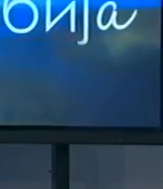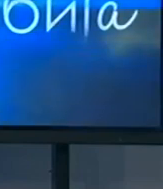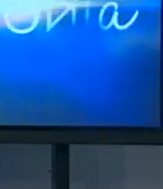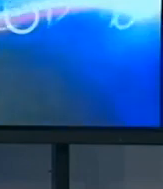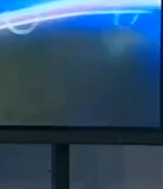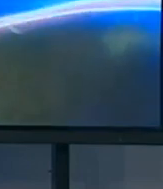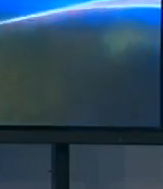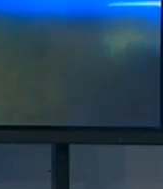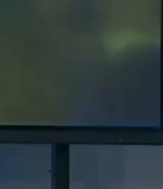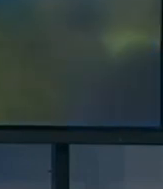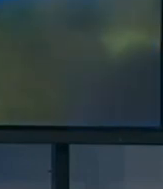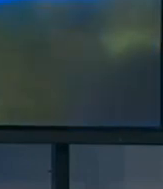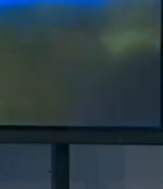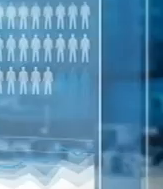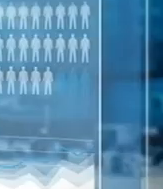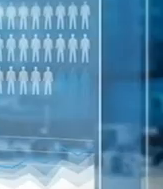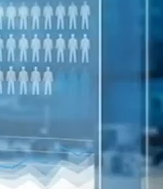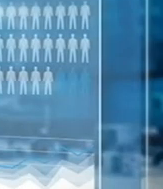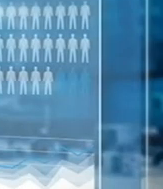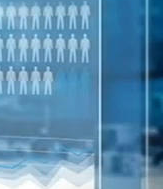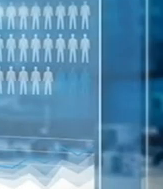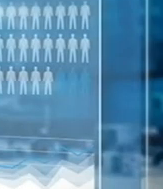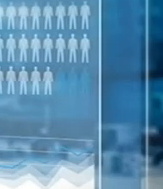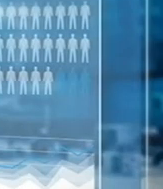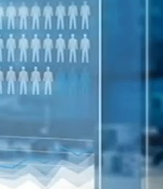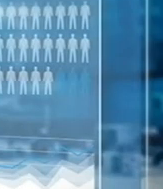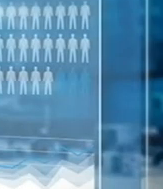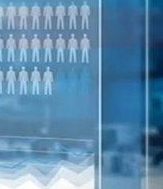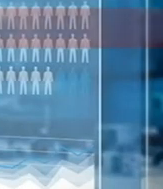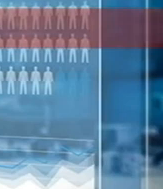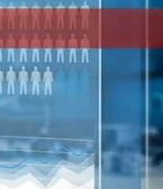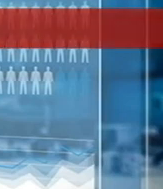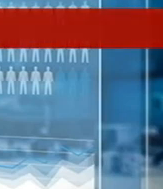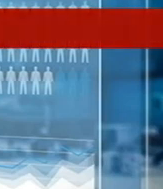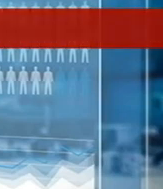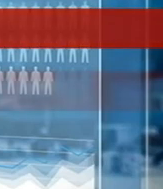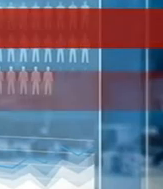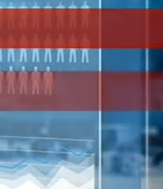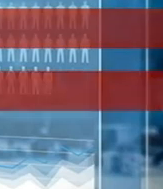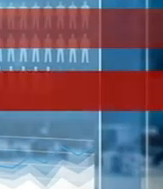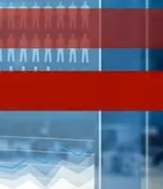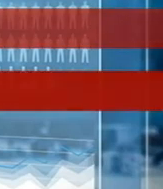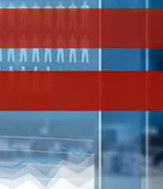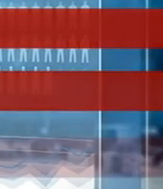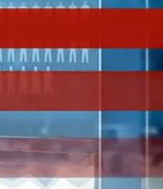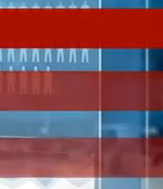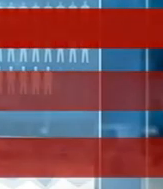Srbiji je prema zvaničnim podacima u poslednja 24 sata COVID-19 potvrđen kod